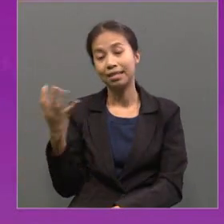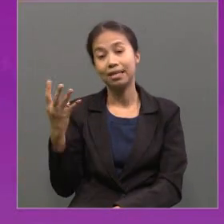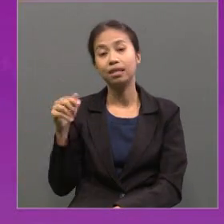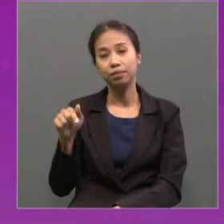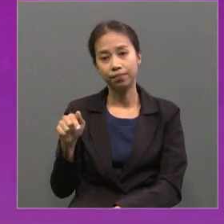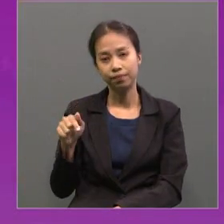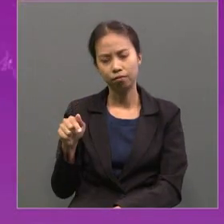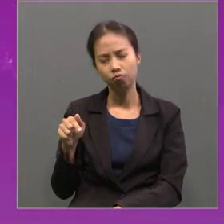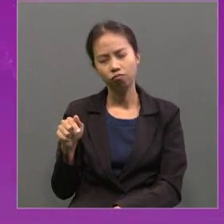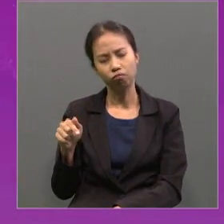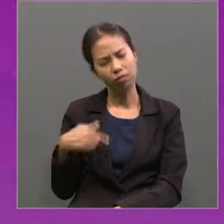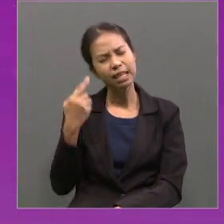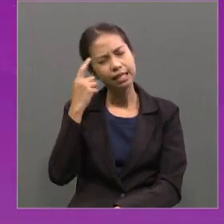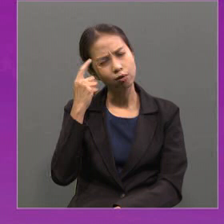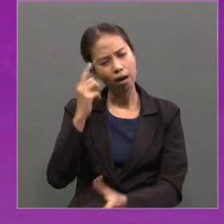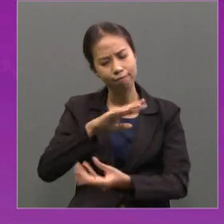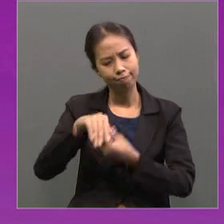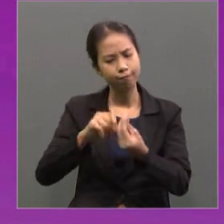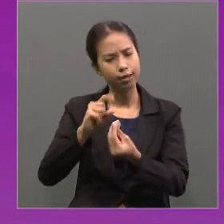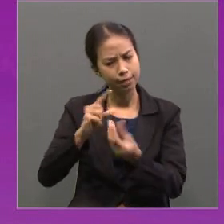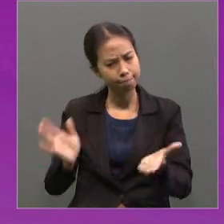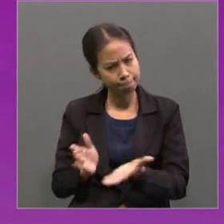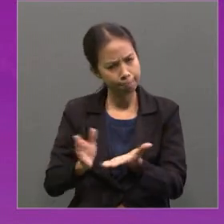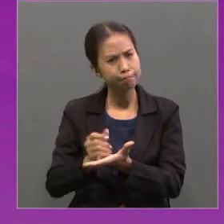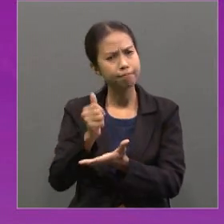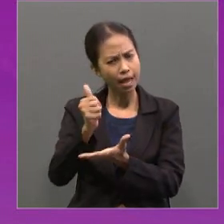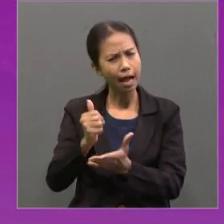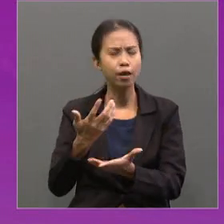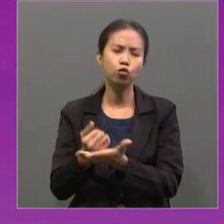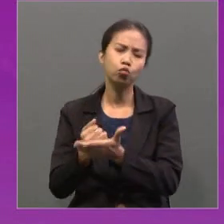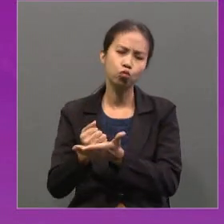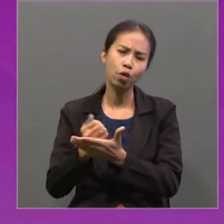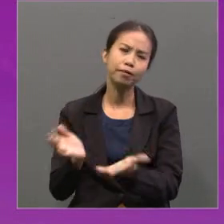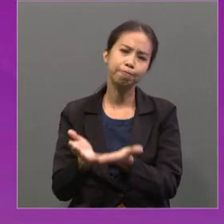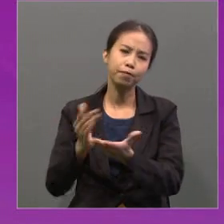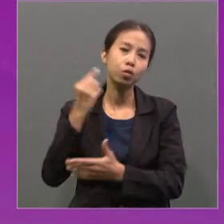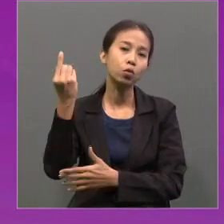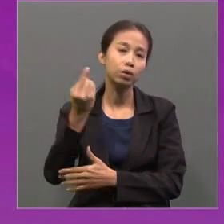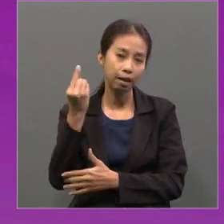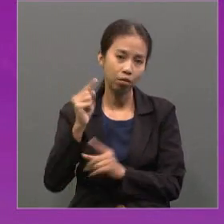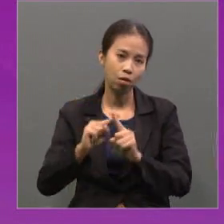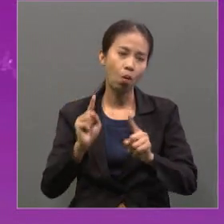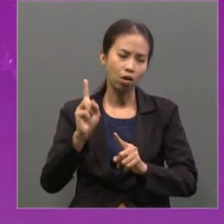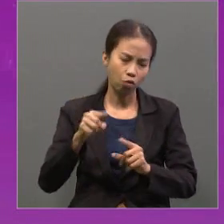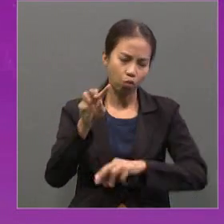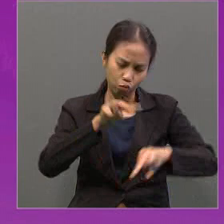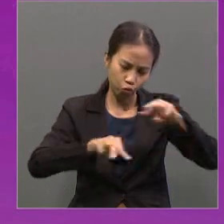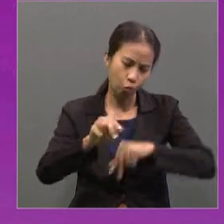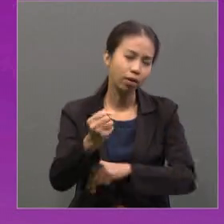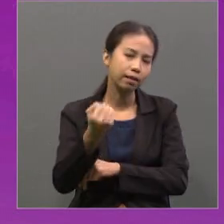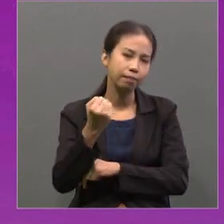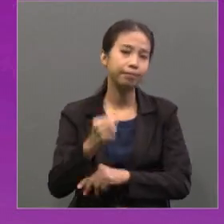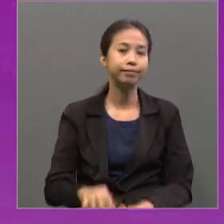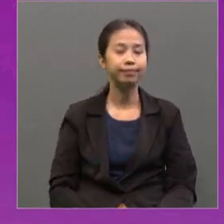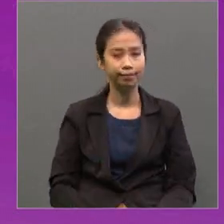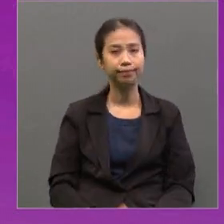สี่เนี่ยก็ถือว่าเป็นการกระตุ้นเศรษฐกิจเรื่องของการท่องเที่ยวนะคะแต่ว่าก็อยากที่จะให้เข้มงวดค่ะเรื่องความปลอดภัยนะคะทีมข่